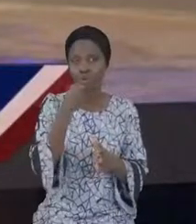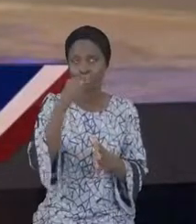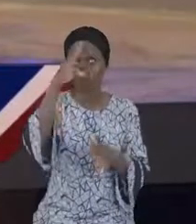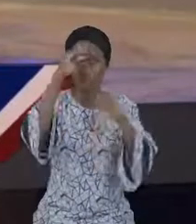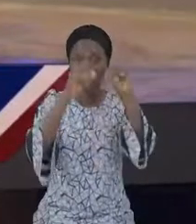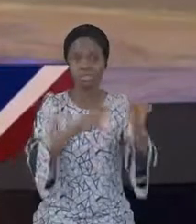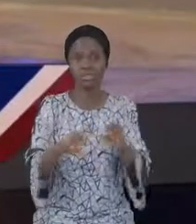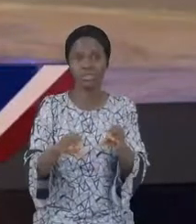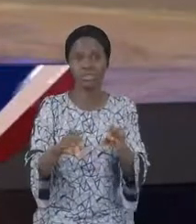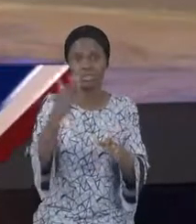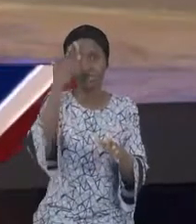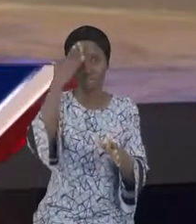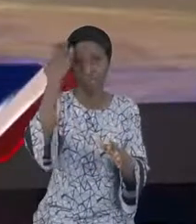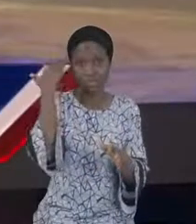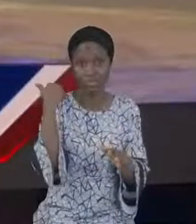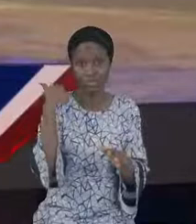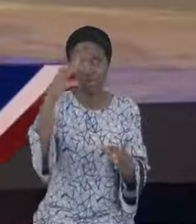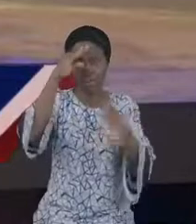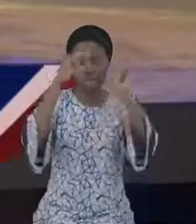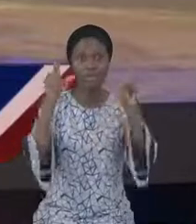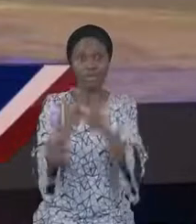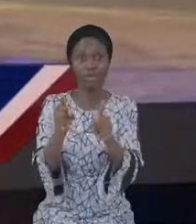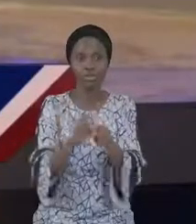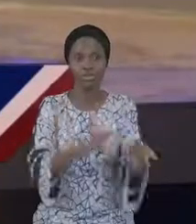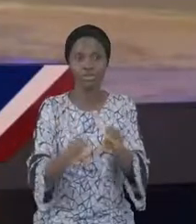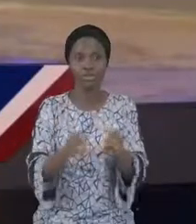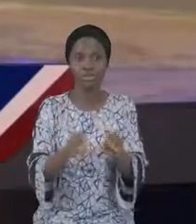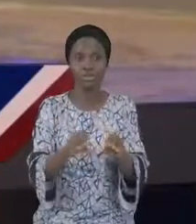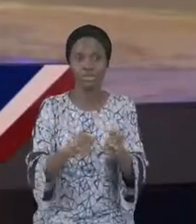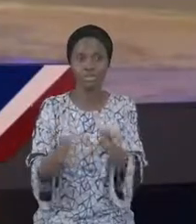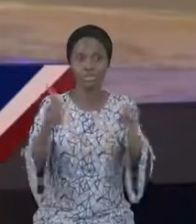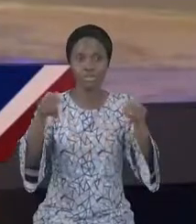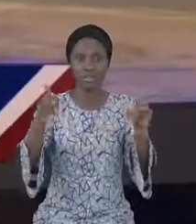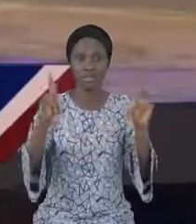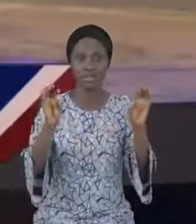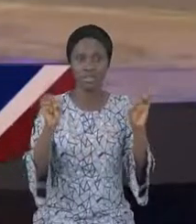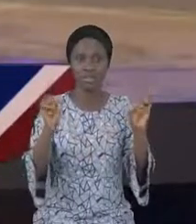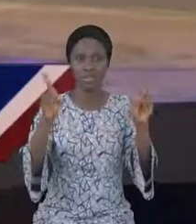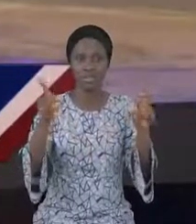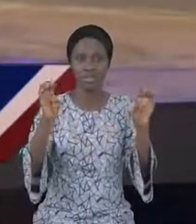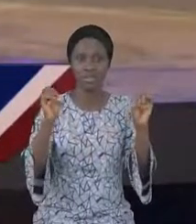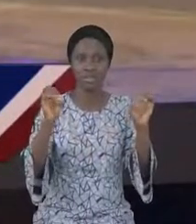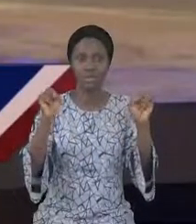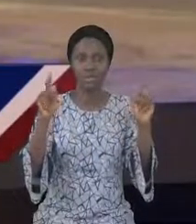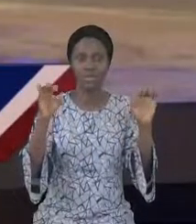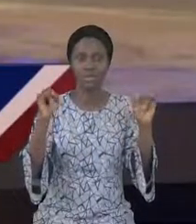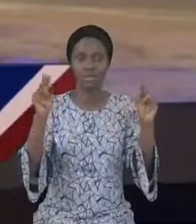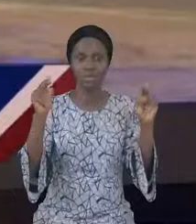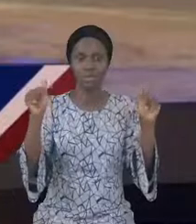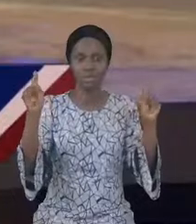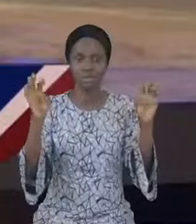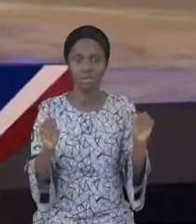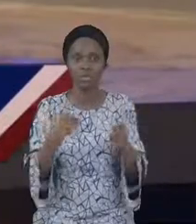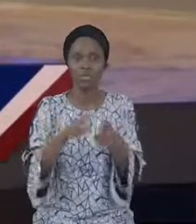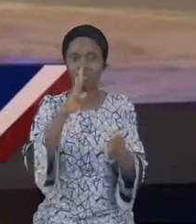Car ceux qu'il a connus d'avance, il les a aussi prédestinés à être semblables à l'image de son